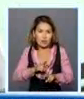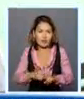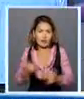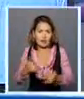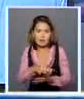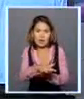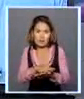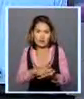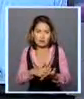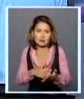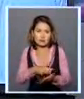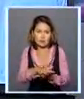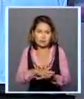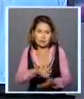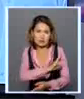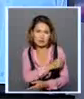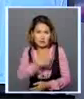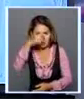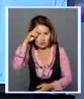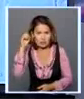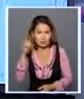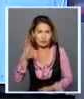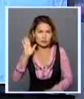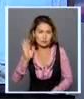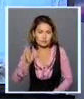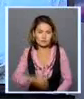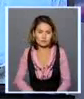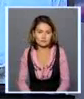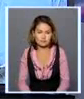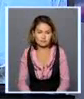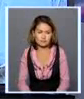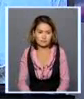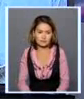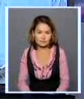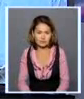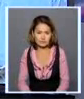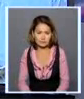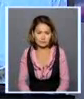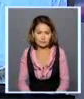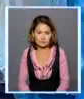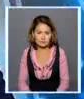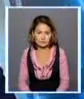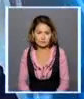күні жақын емес сияқты. Әріптестер, әзірге осы. Алмат.